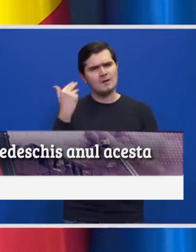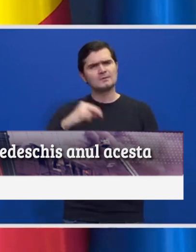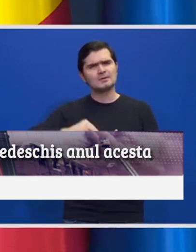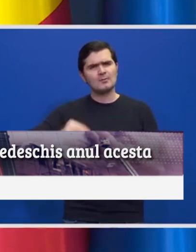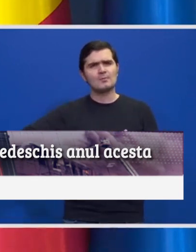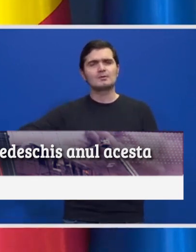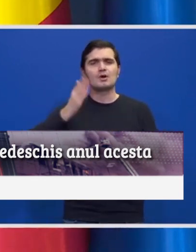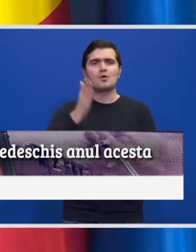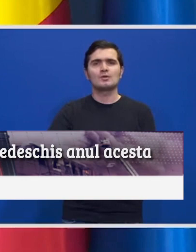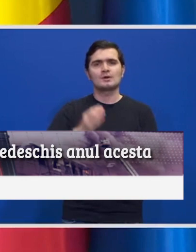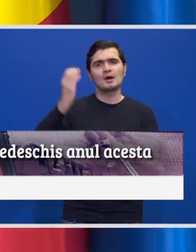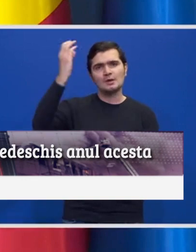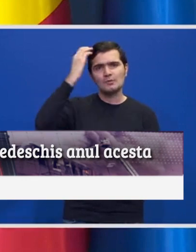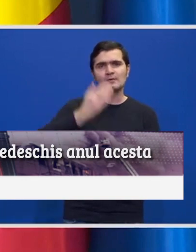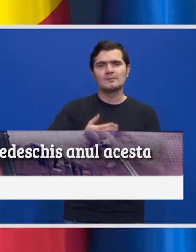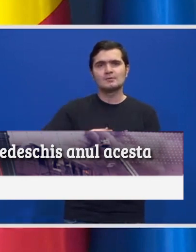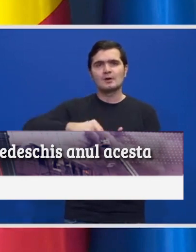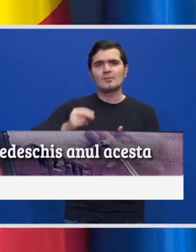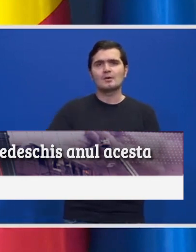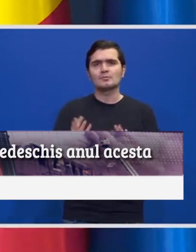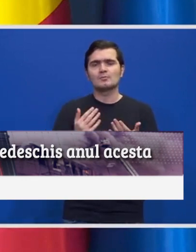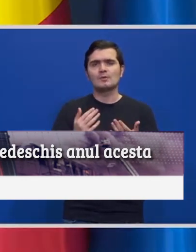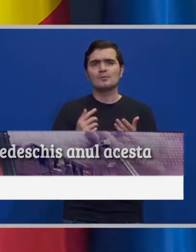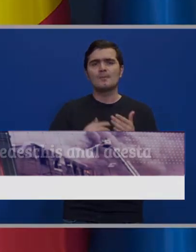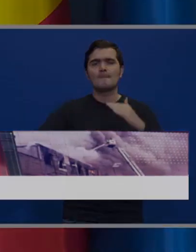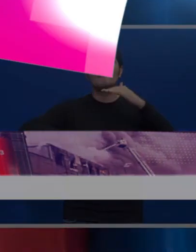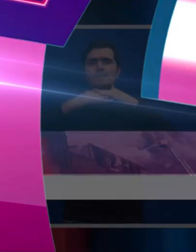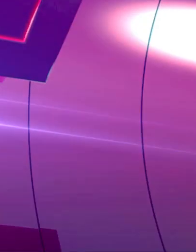hotărârea de guvern privind aprobarea numărului mediu maxim de personal pentru anul 2023.